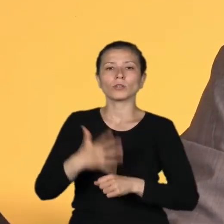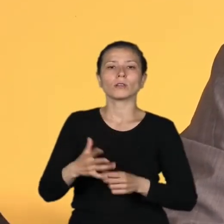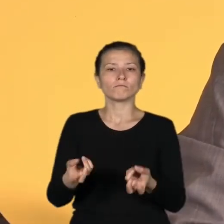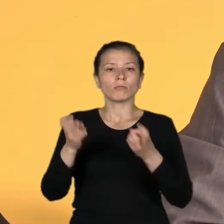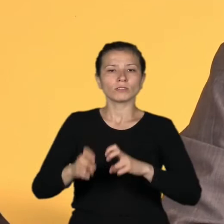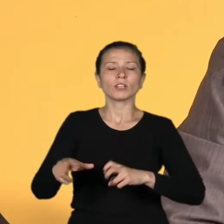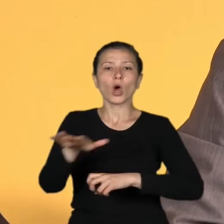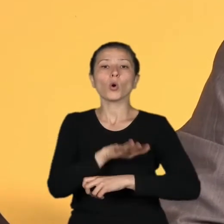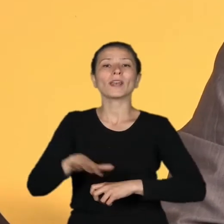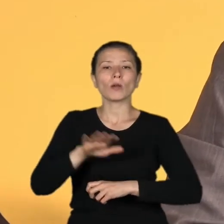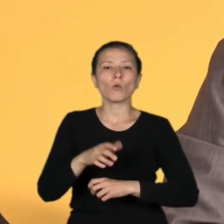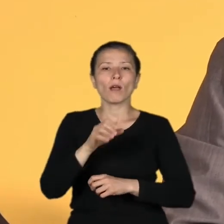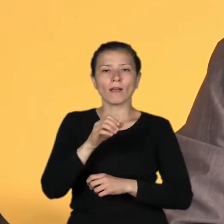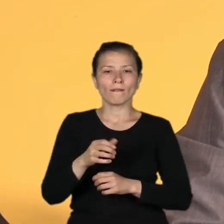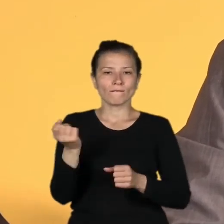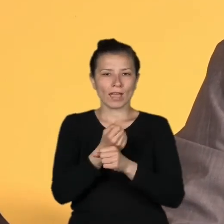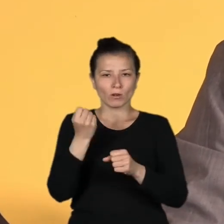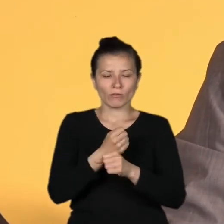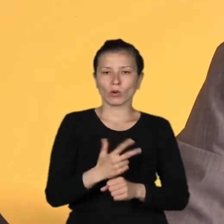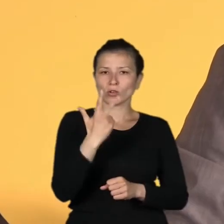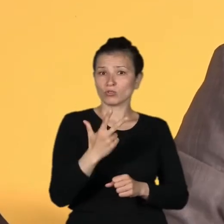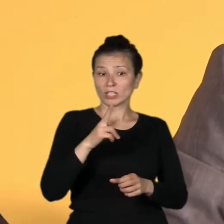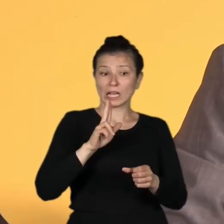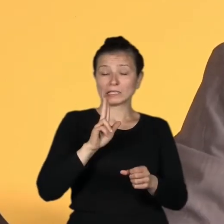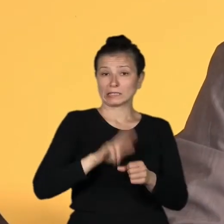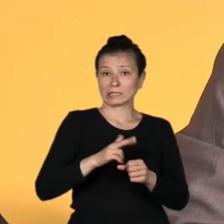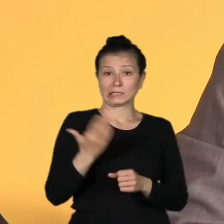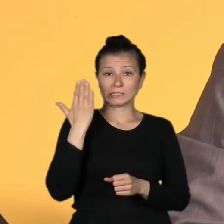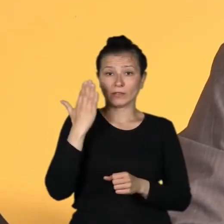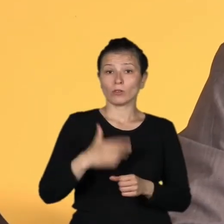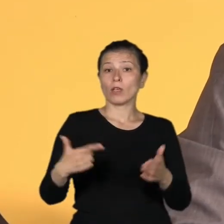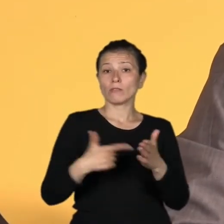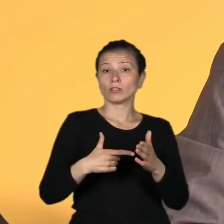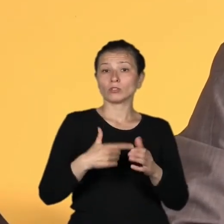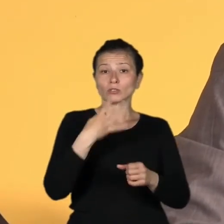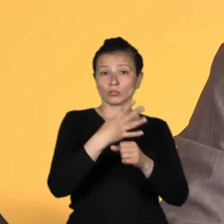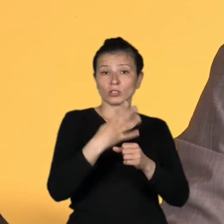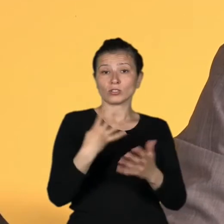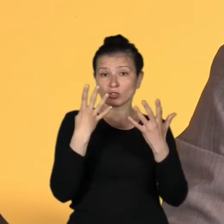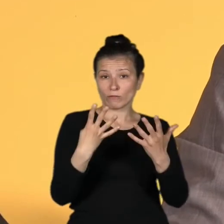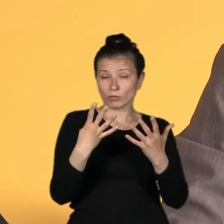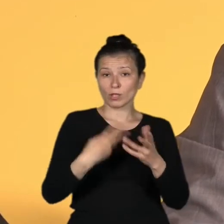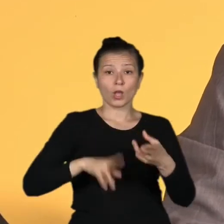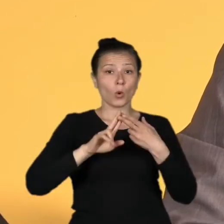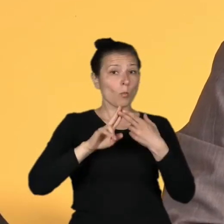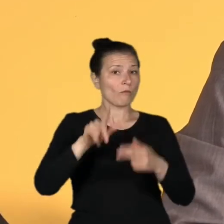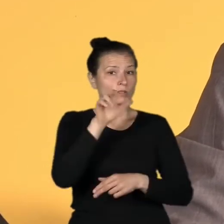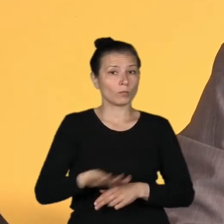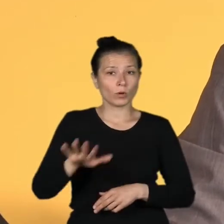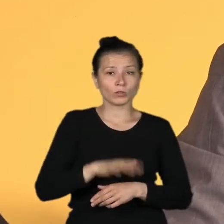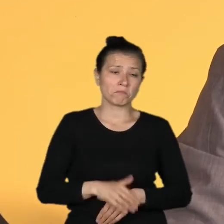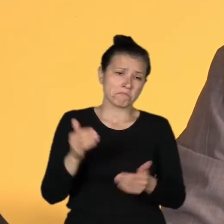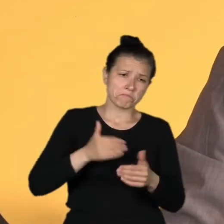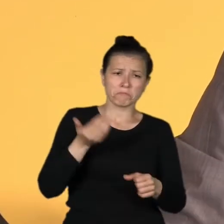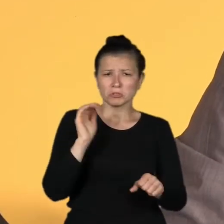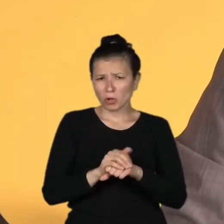Węglowego. I trzecia data, która pojawia się całkiem niedawno, to jest rok 2049, umowa społeczna. Możemy